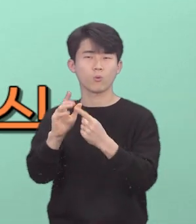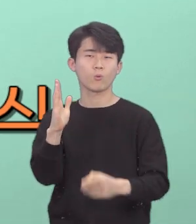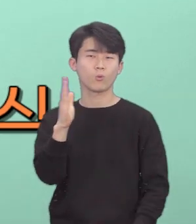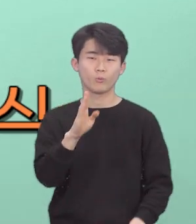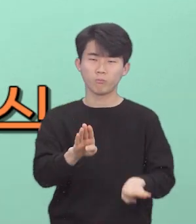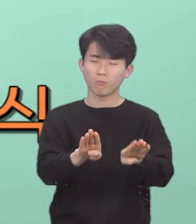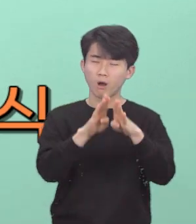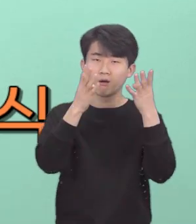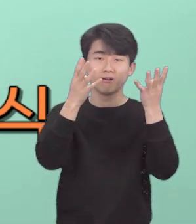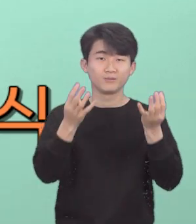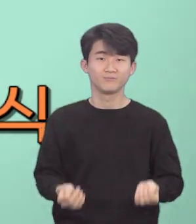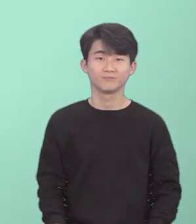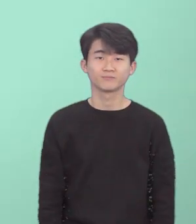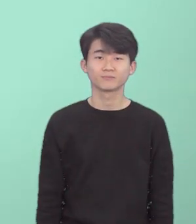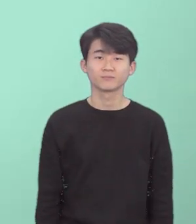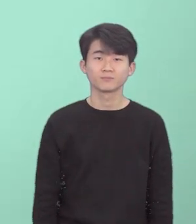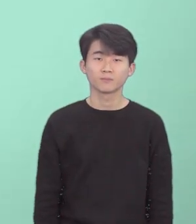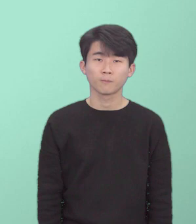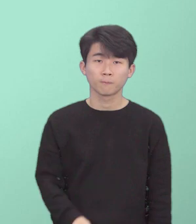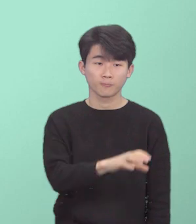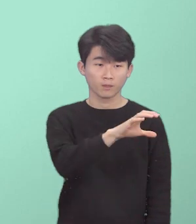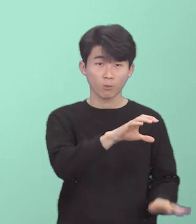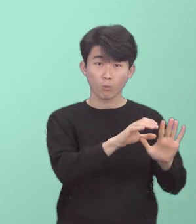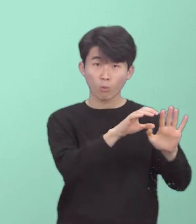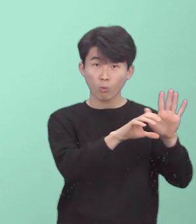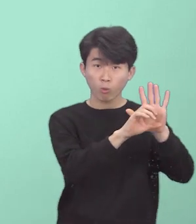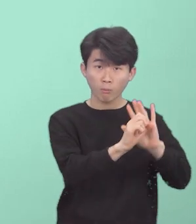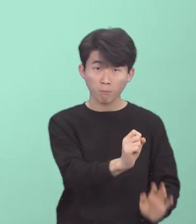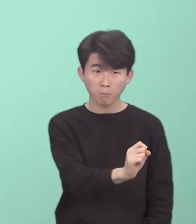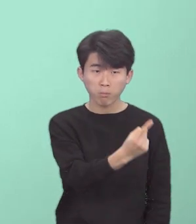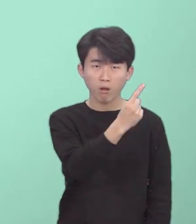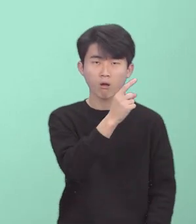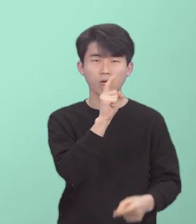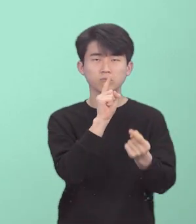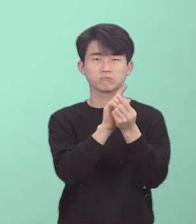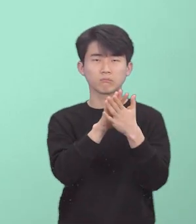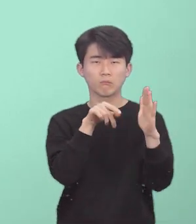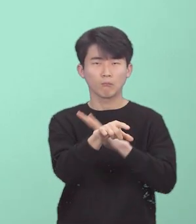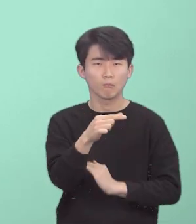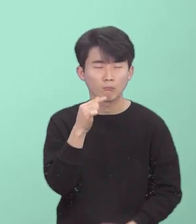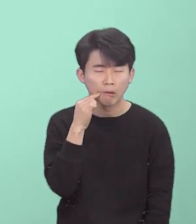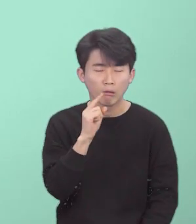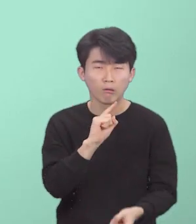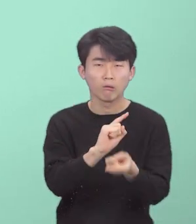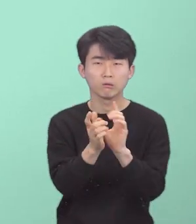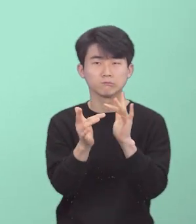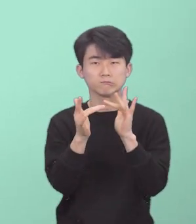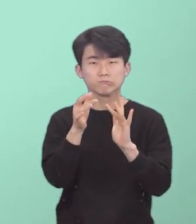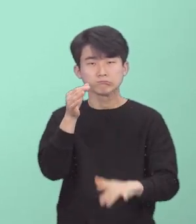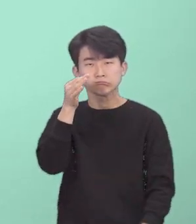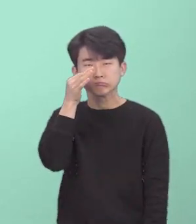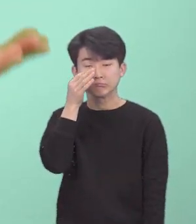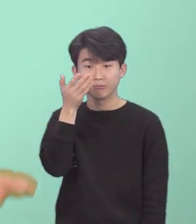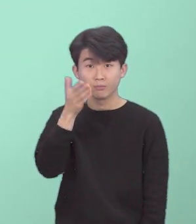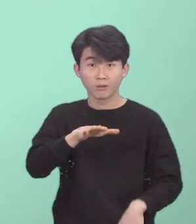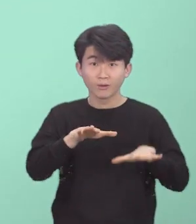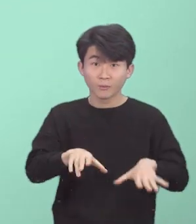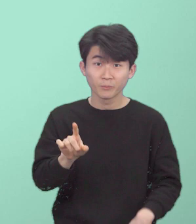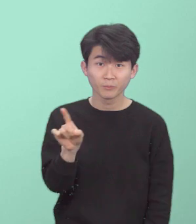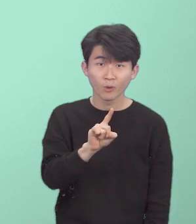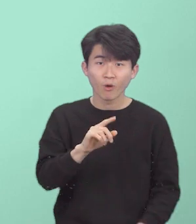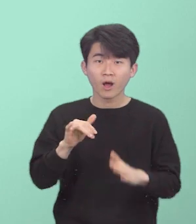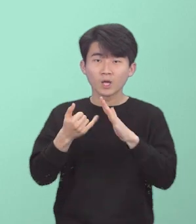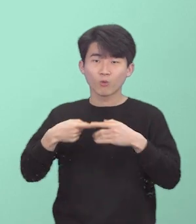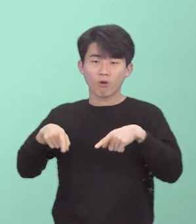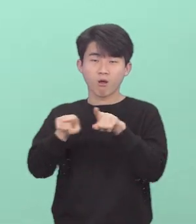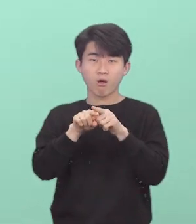많이 진행되고 있는데요. 코로나19로 인해 비대면으로 진행되던 졸업식에서 모처럼 온 가족이 함께하는